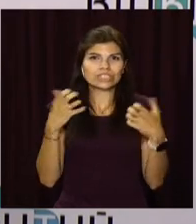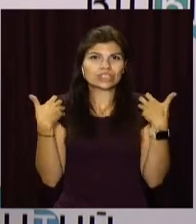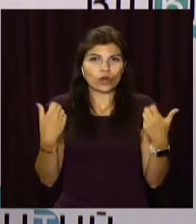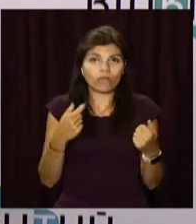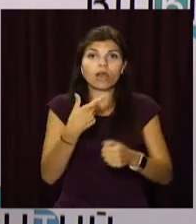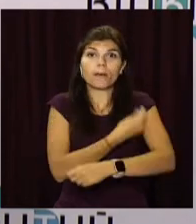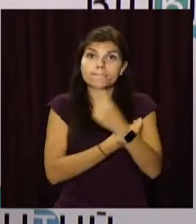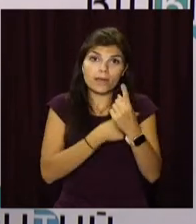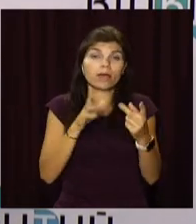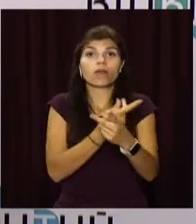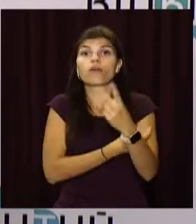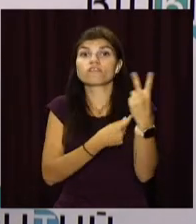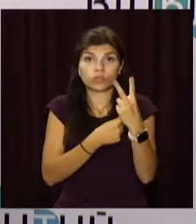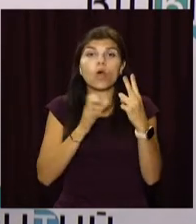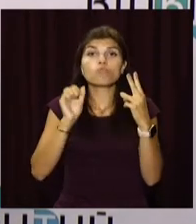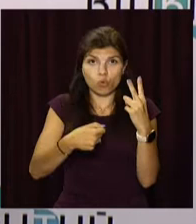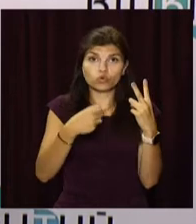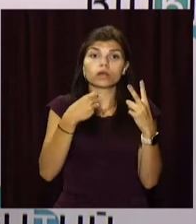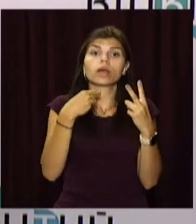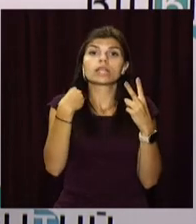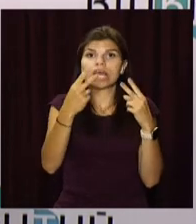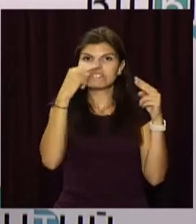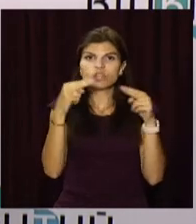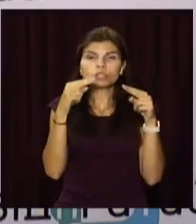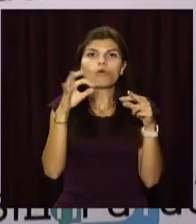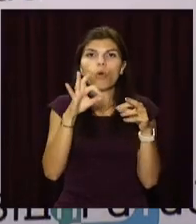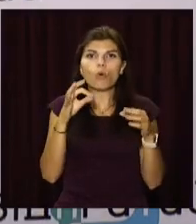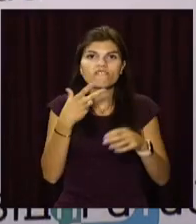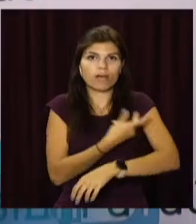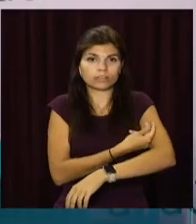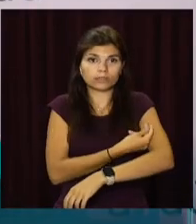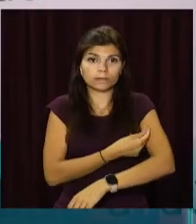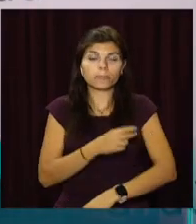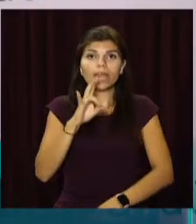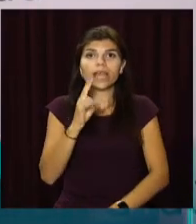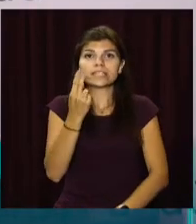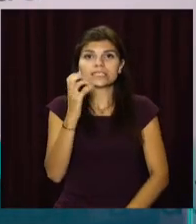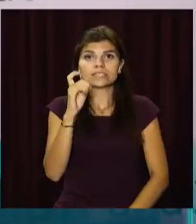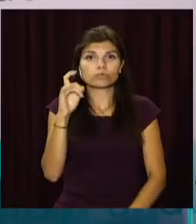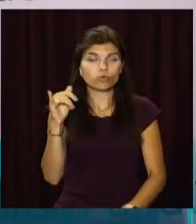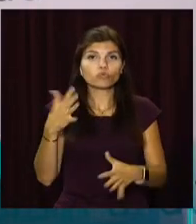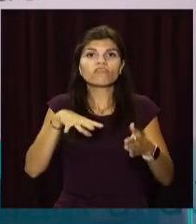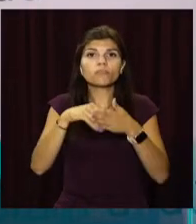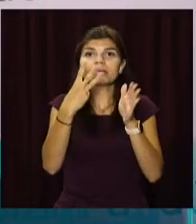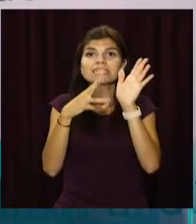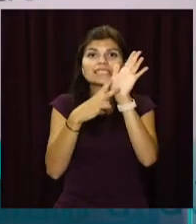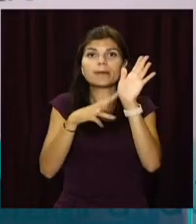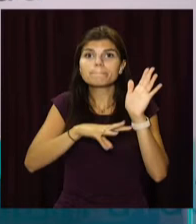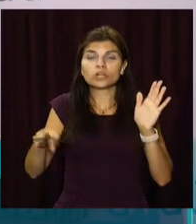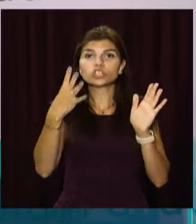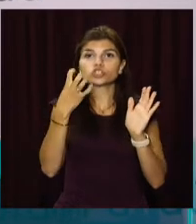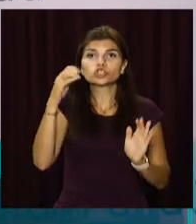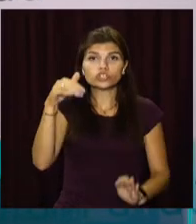перевели другий. Тільки після другої ми вже видати свідоцтво про вакцинацію. НСЗУ вже виплатила 37 мільйонів